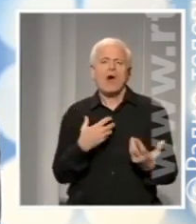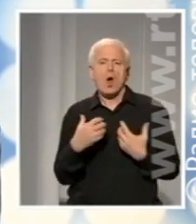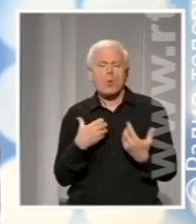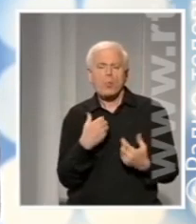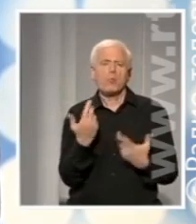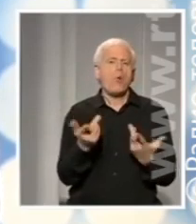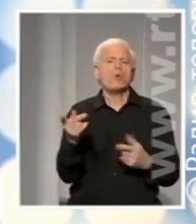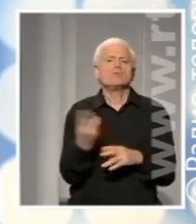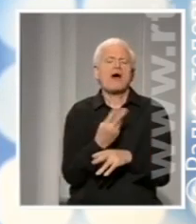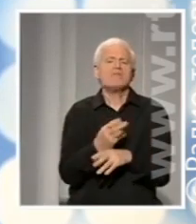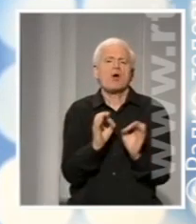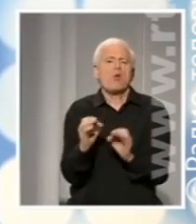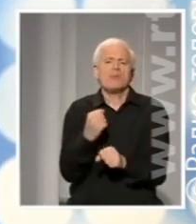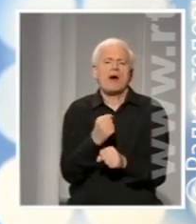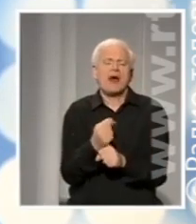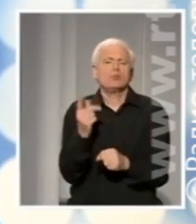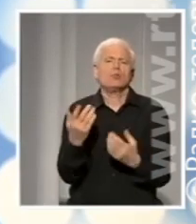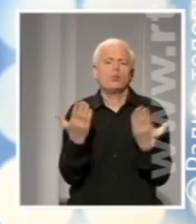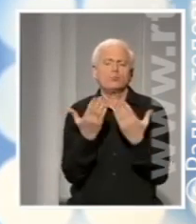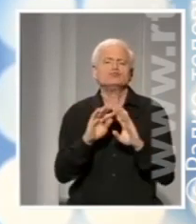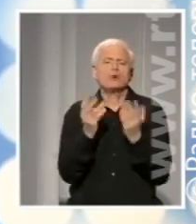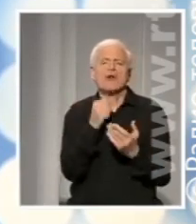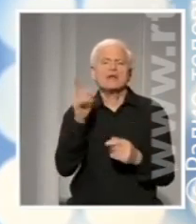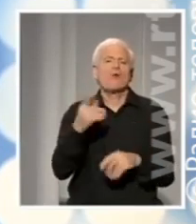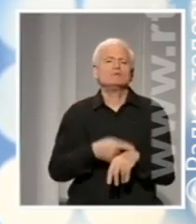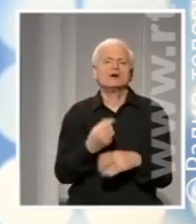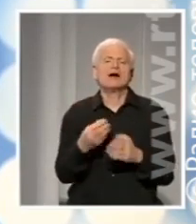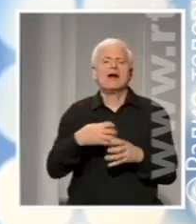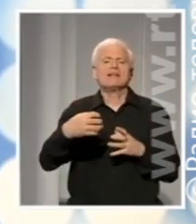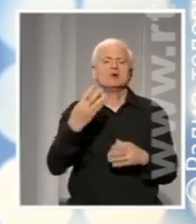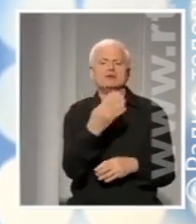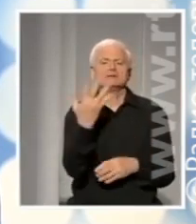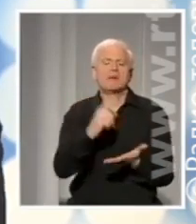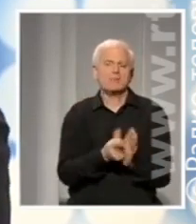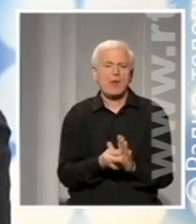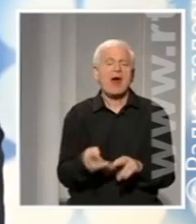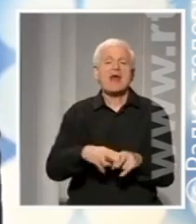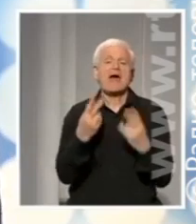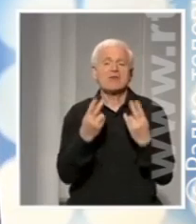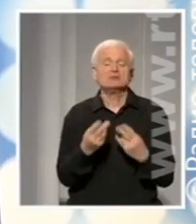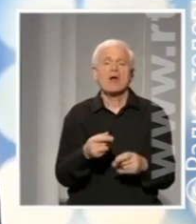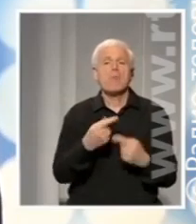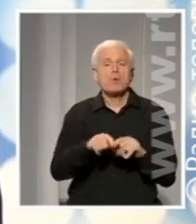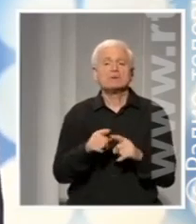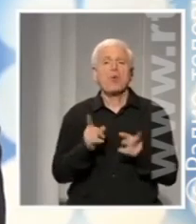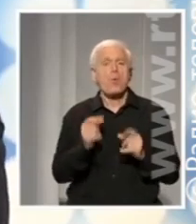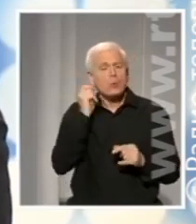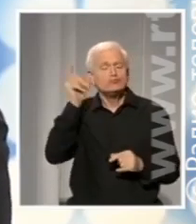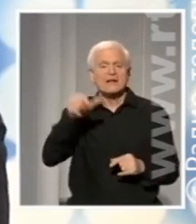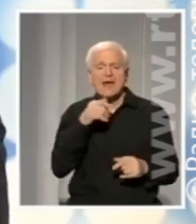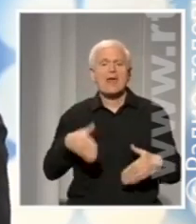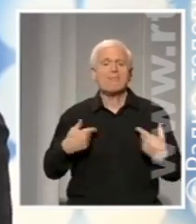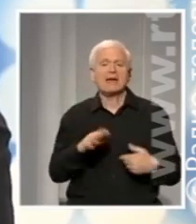na svakodnevni rad u učionici, da njihov čas traje 45 minuta, a ono što je najvažnije, pogotovo ako govorimo o učiteljicama i o deci